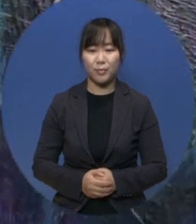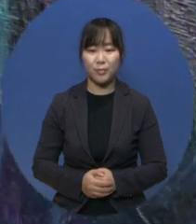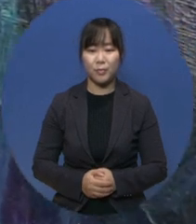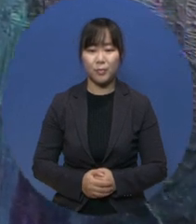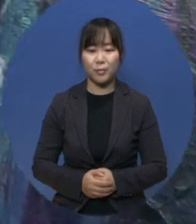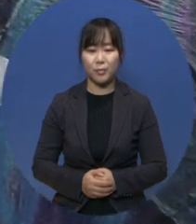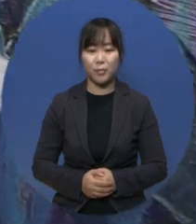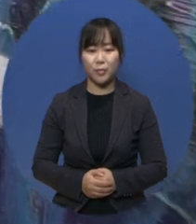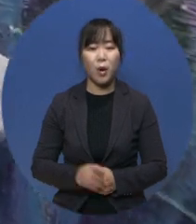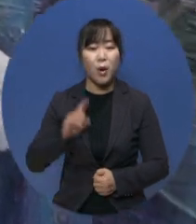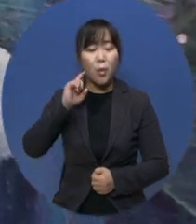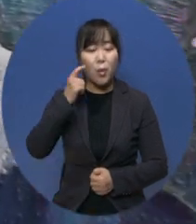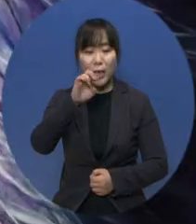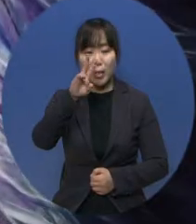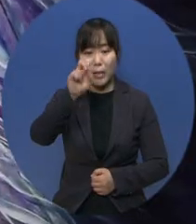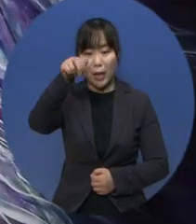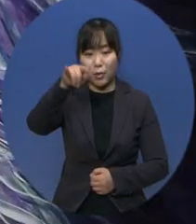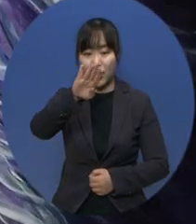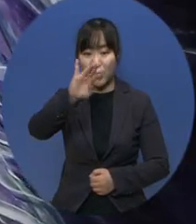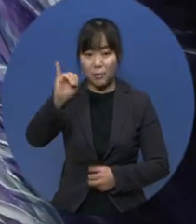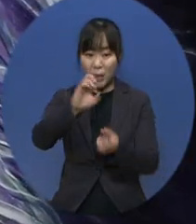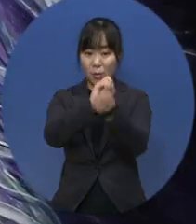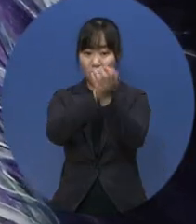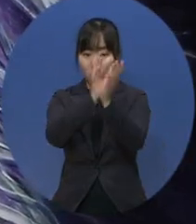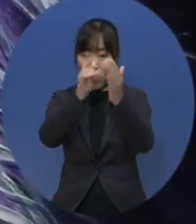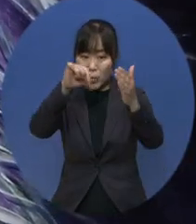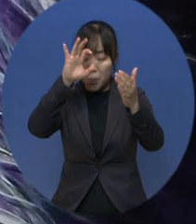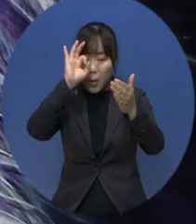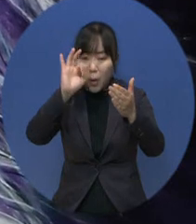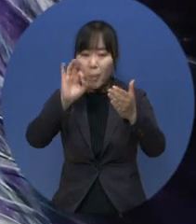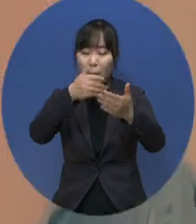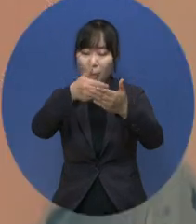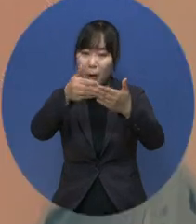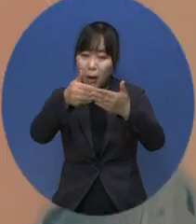고운 양귀비꽃 사이로 리듬감 있는 선과 면.